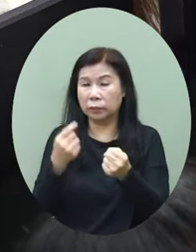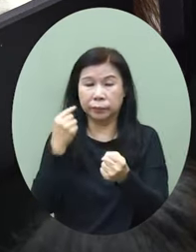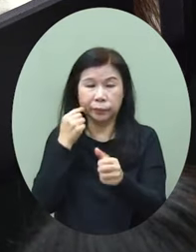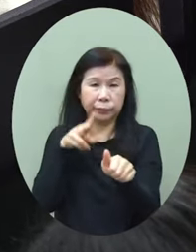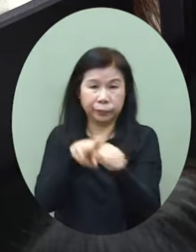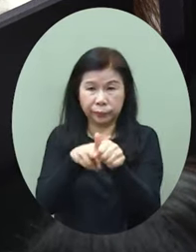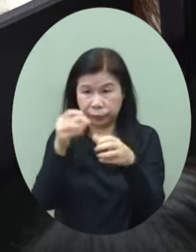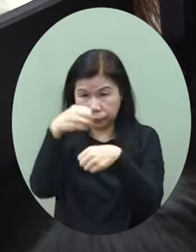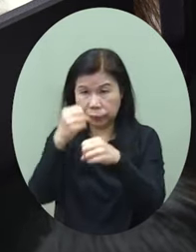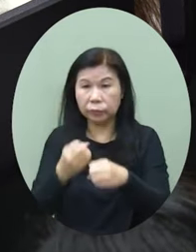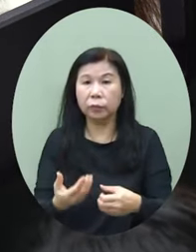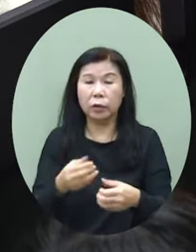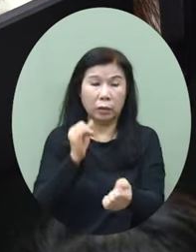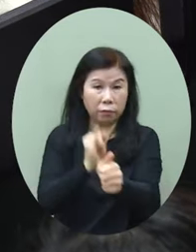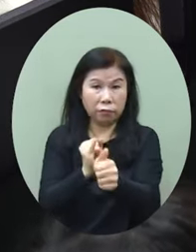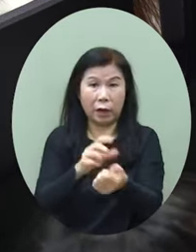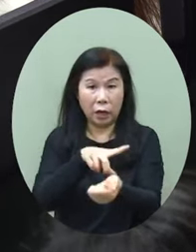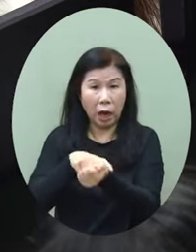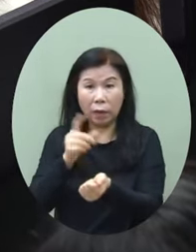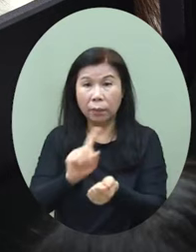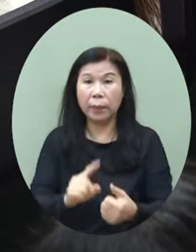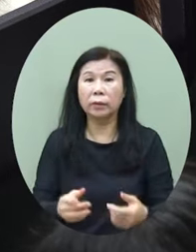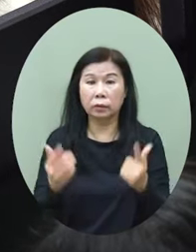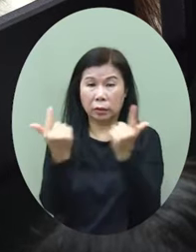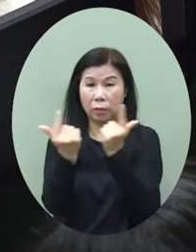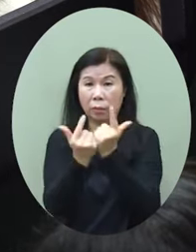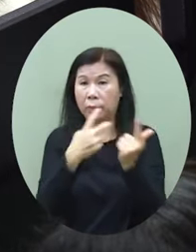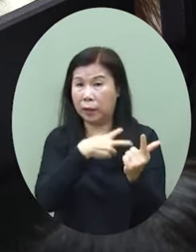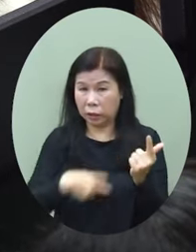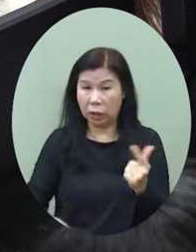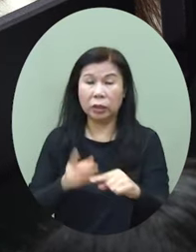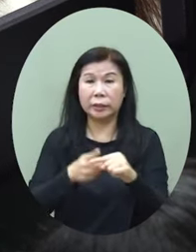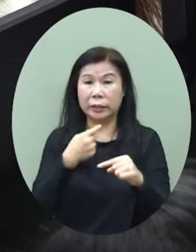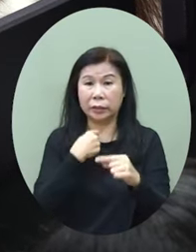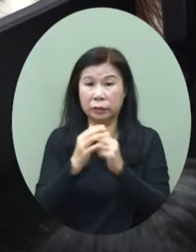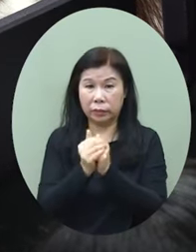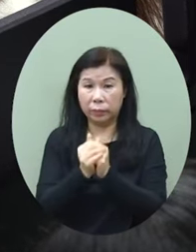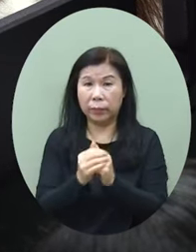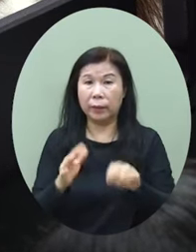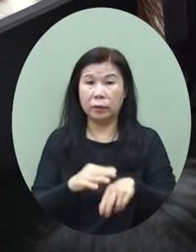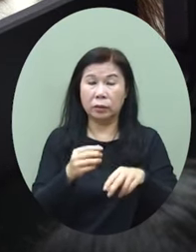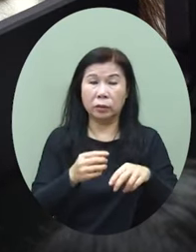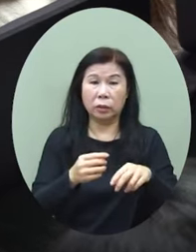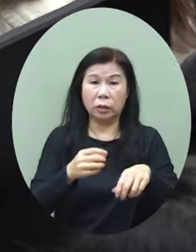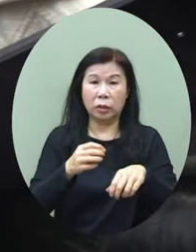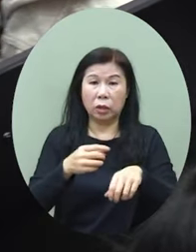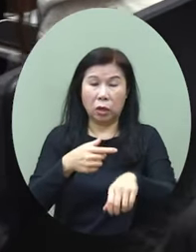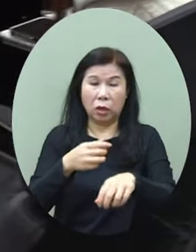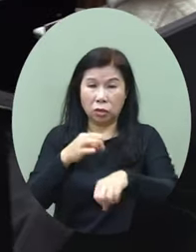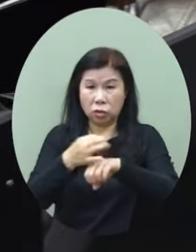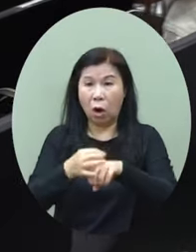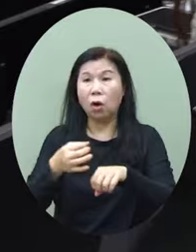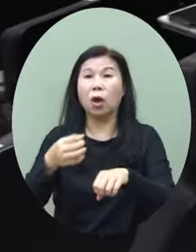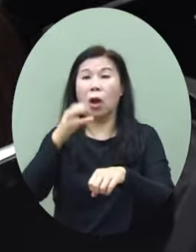问为什么你问北京的新冠军?是有需要他们的疫情?谢谢你